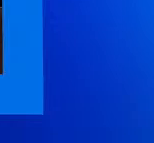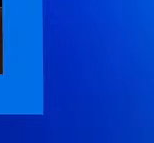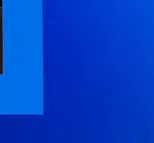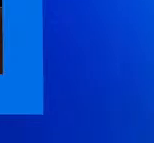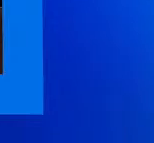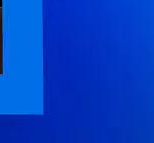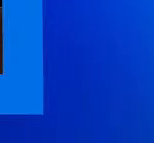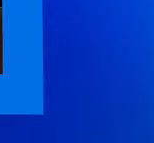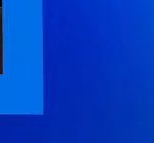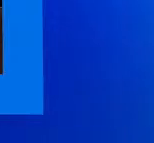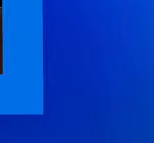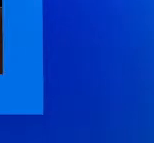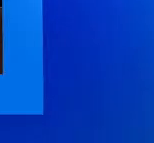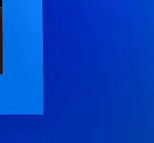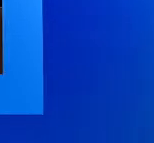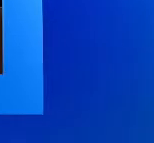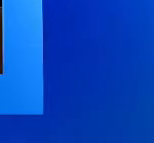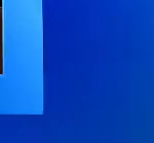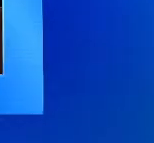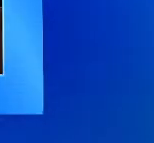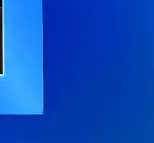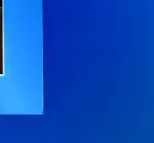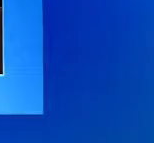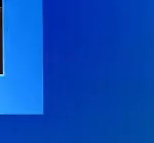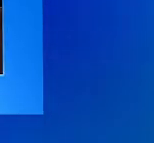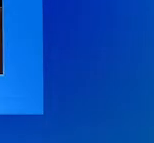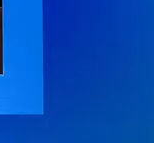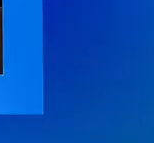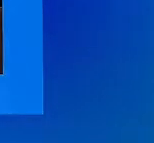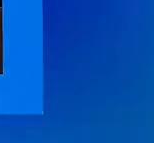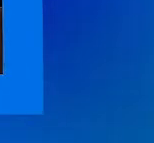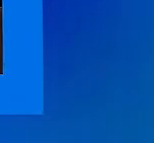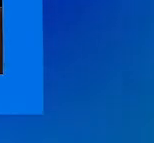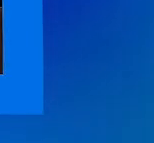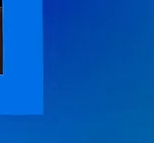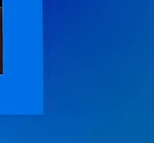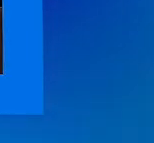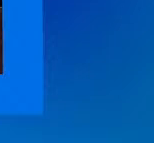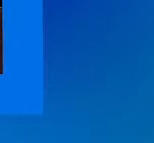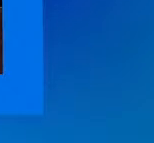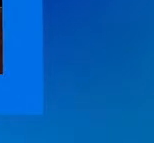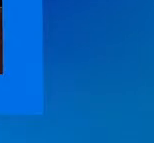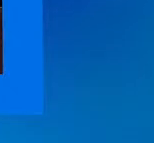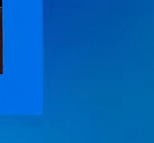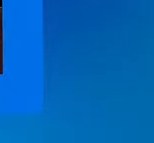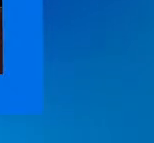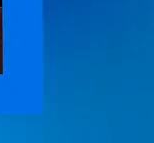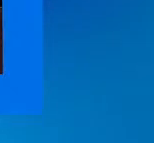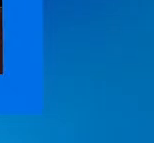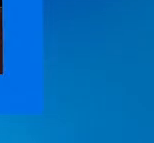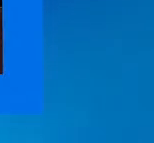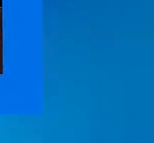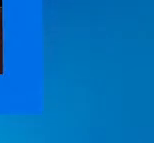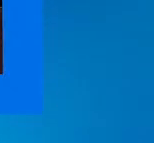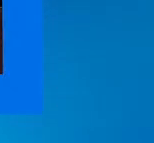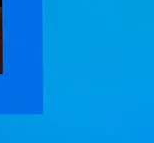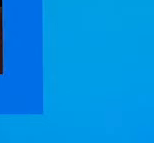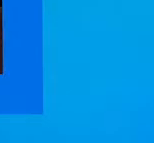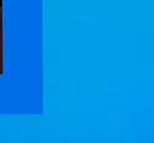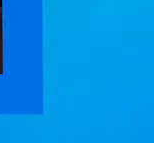mort tout le monde sera en bonne santé pH spirituellement au nom puissant de